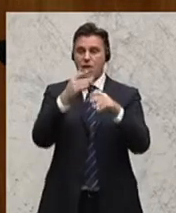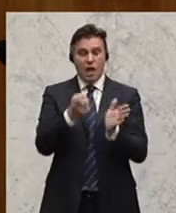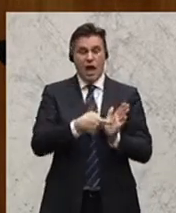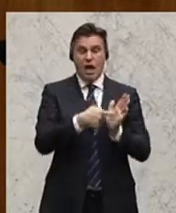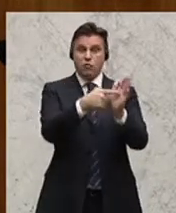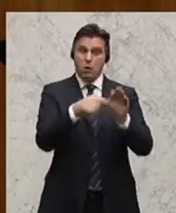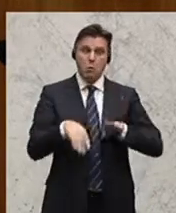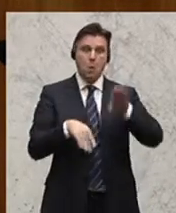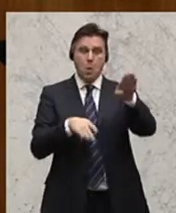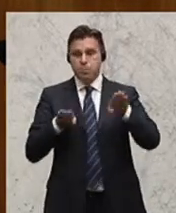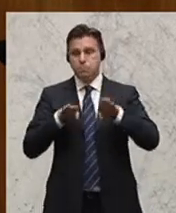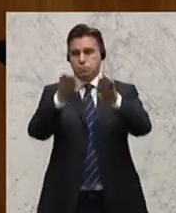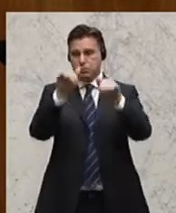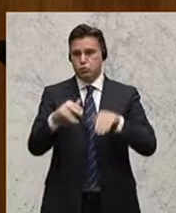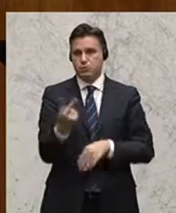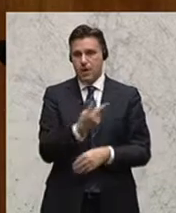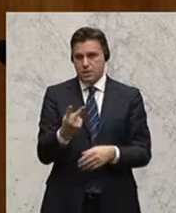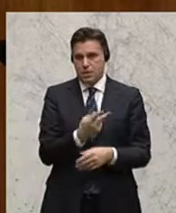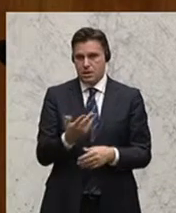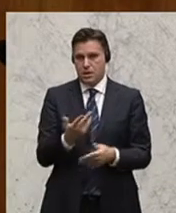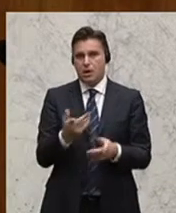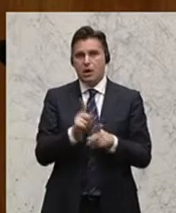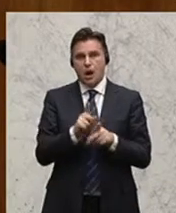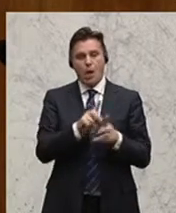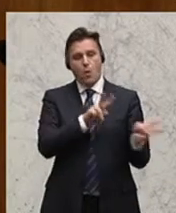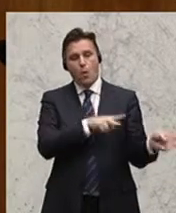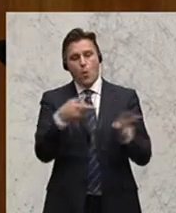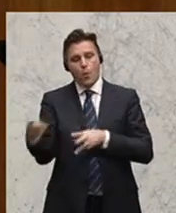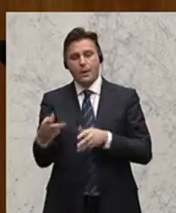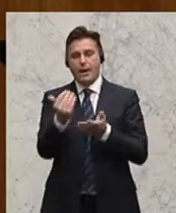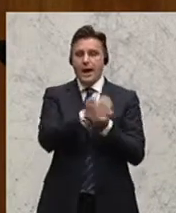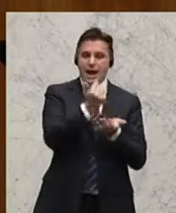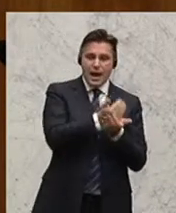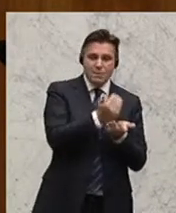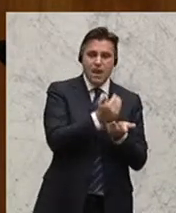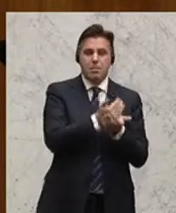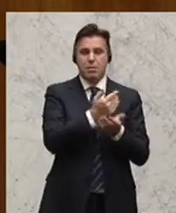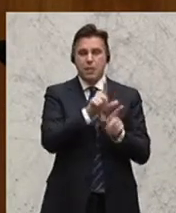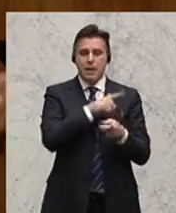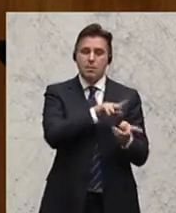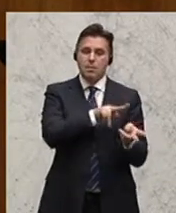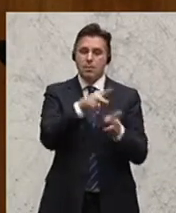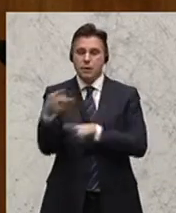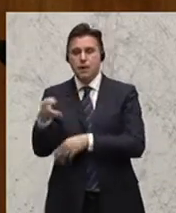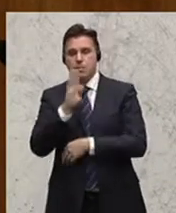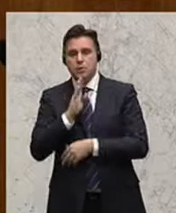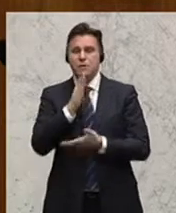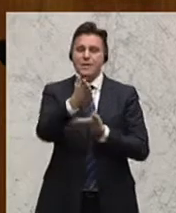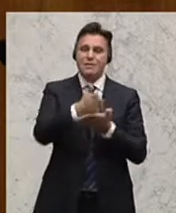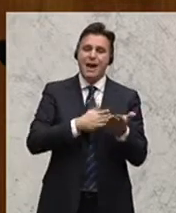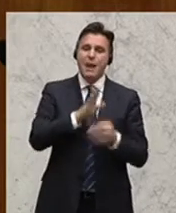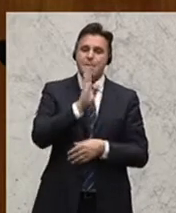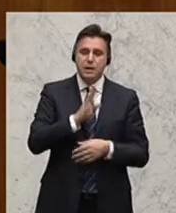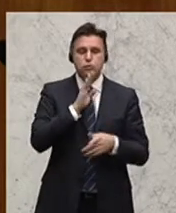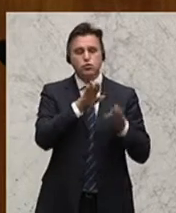höher werden. Es ist schon angesprochen worden, wir brauchen einen flexibleren Übergang vom Erwerbsleben ins Pensionsleben. Teilpension, Gleitpension sind